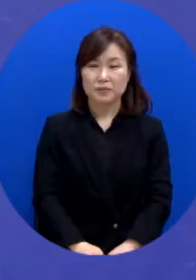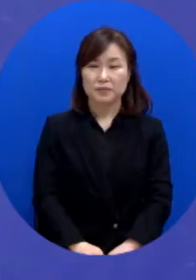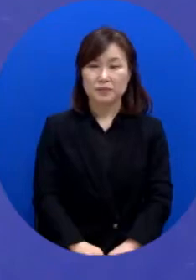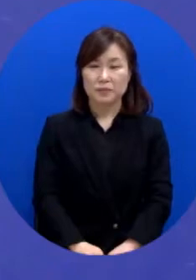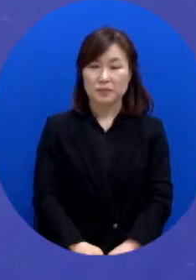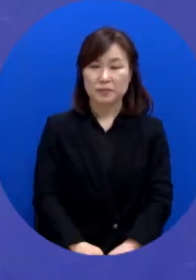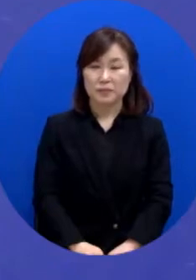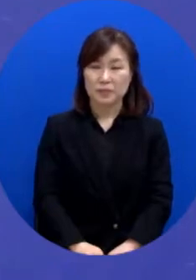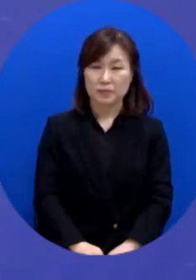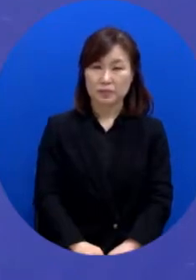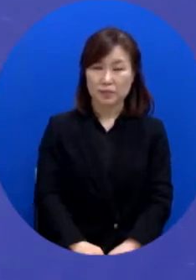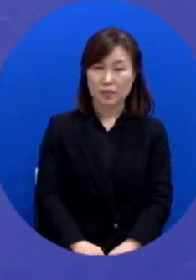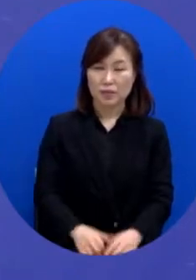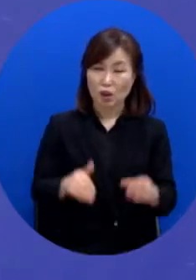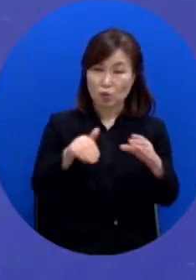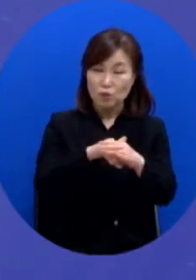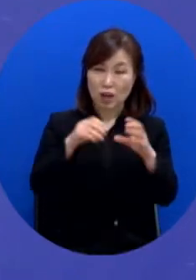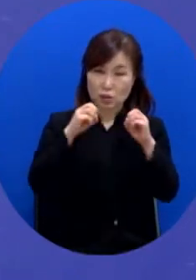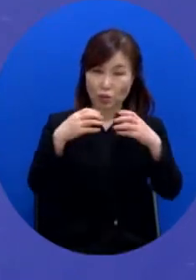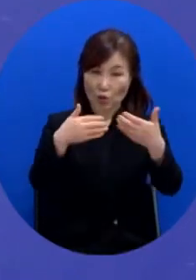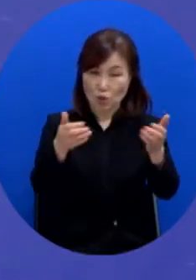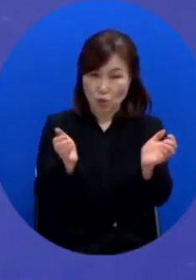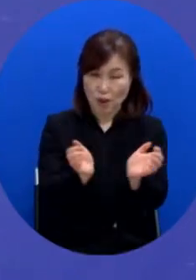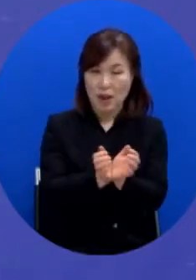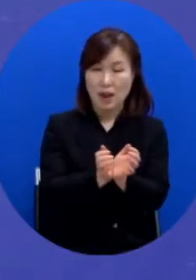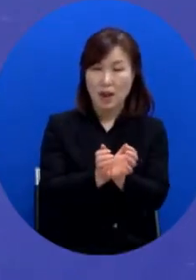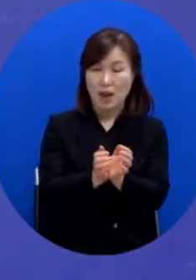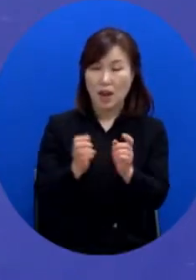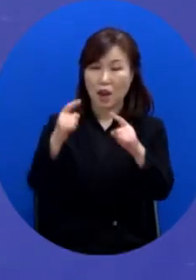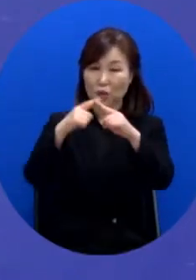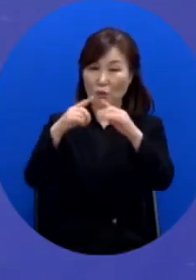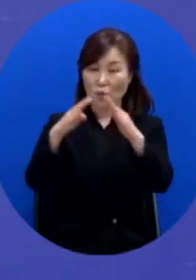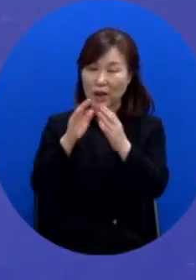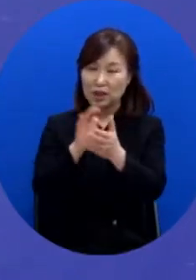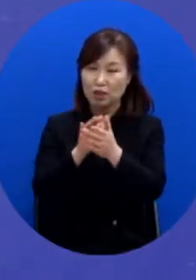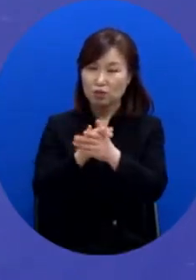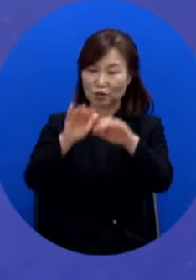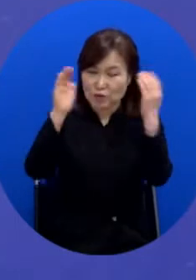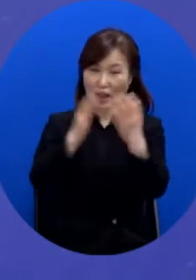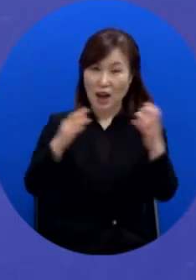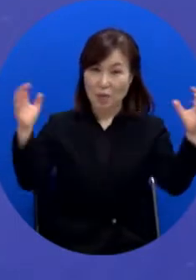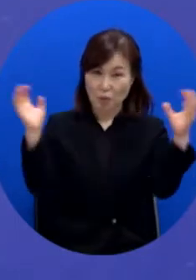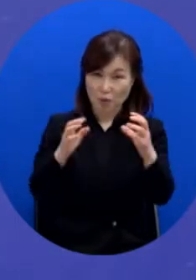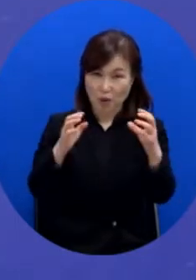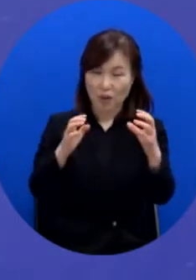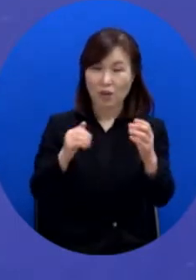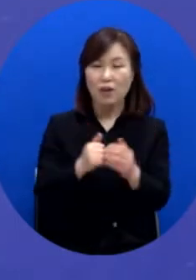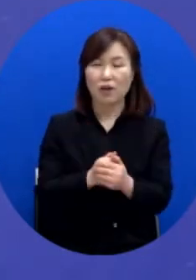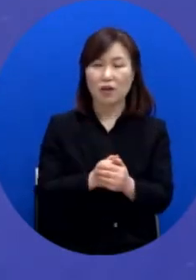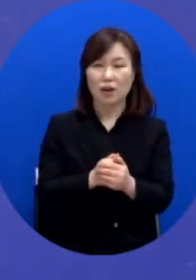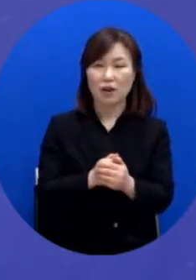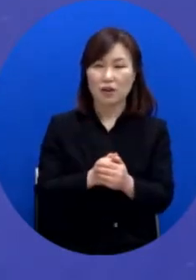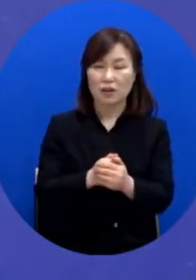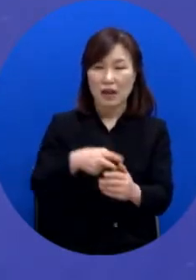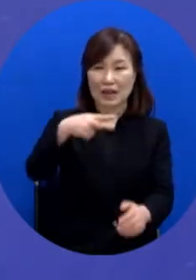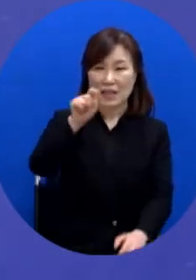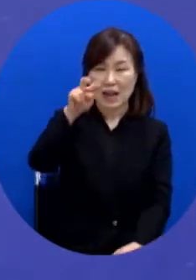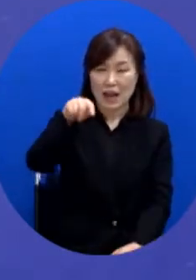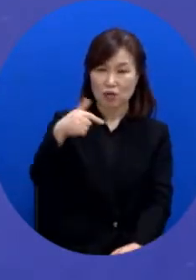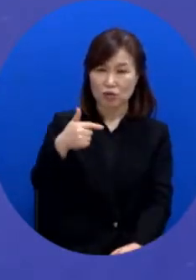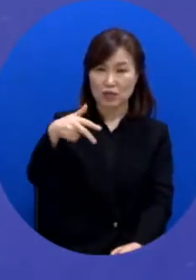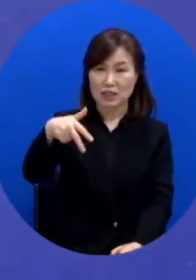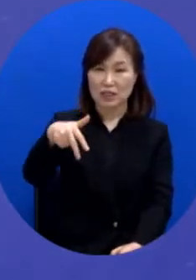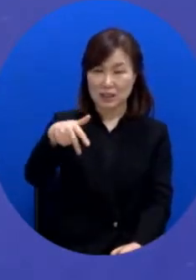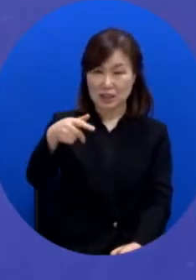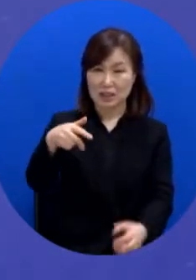버켓 문화 선교회와 sns 채널 교회 친구 다 모여 가 사순절을 기념해 십자가 전시회 예수님과